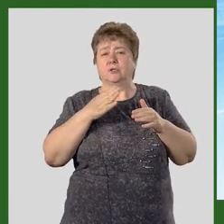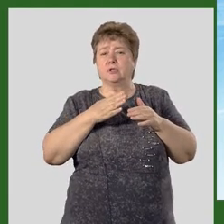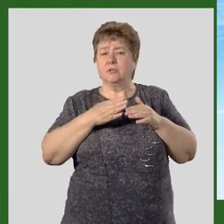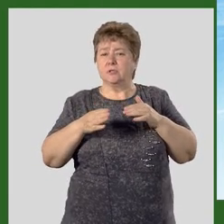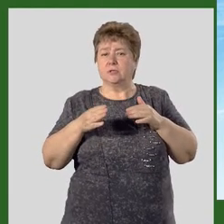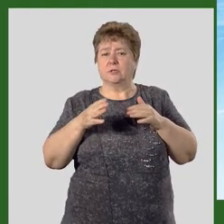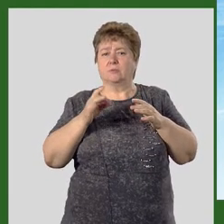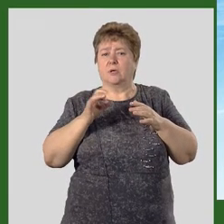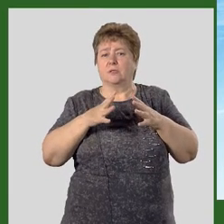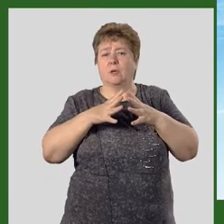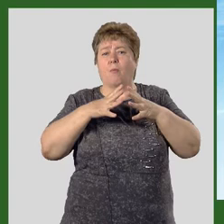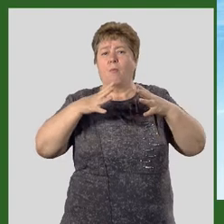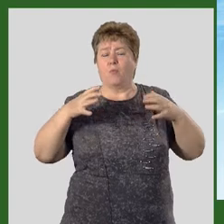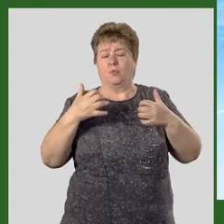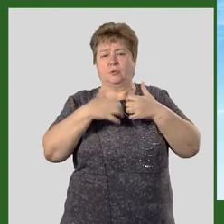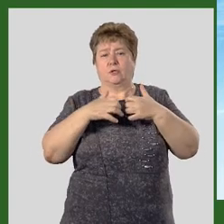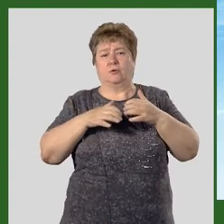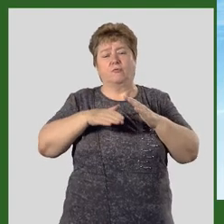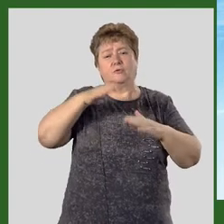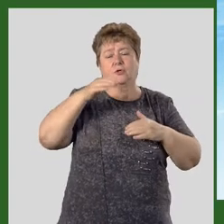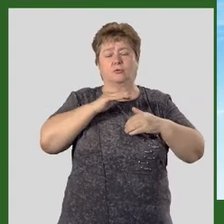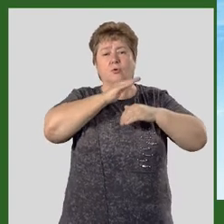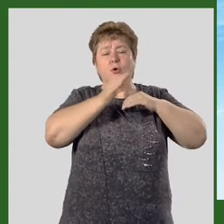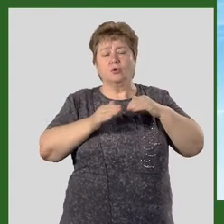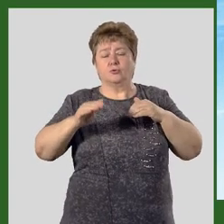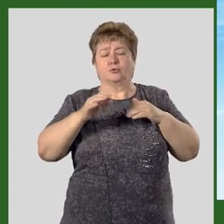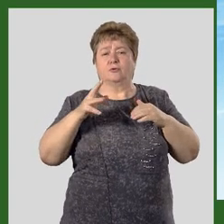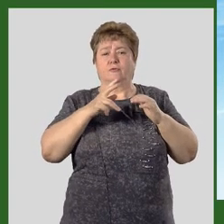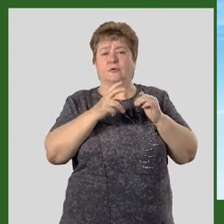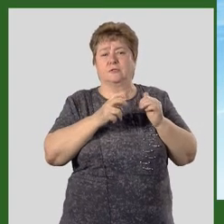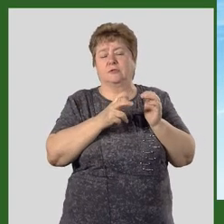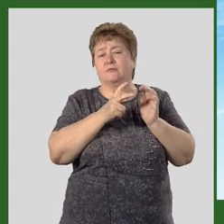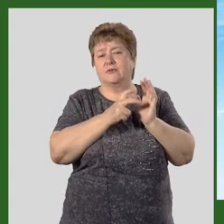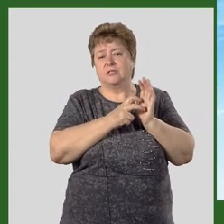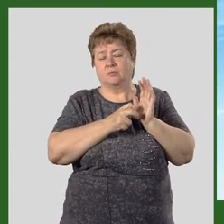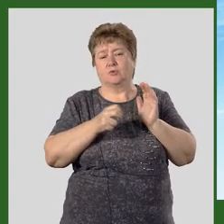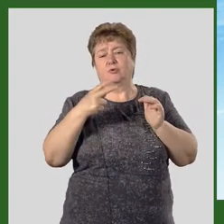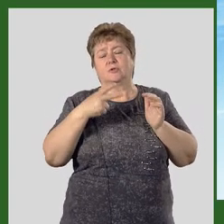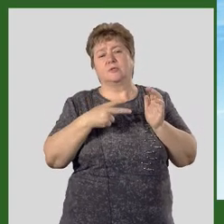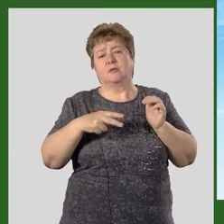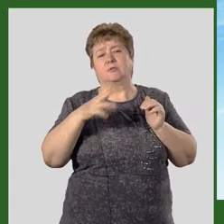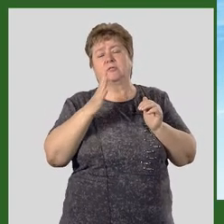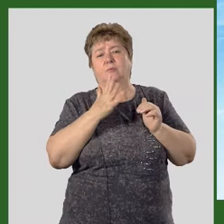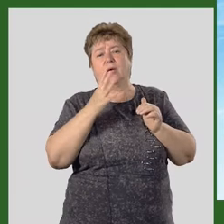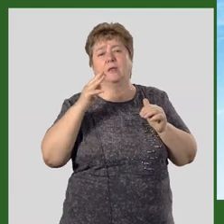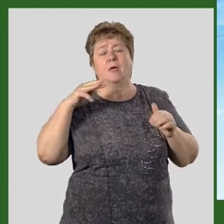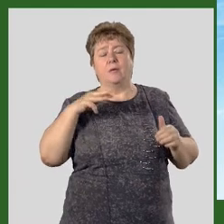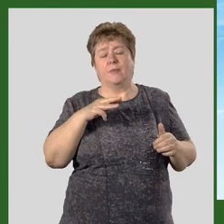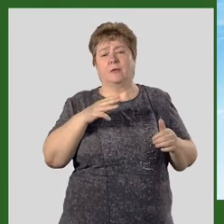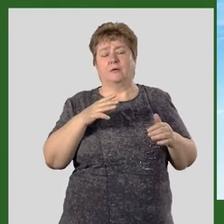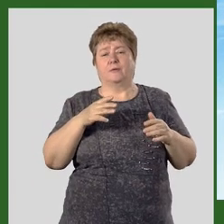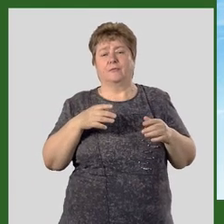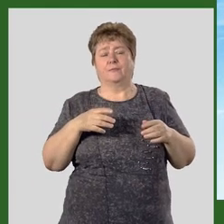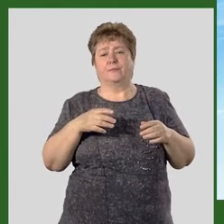раза превышает среднюю высоту суши – 875 метров.